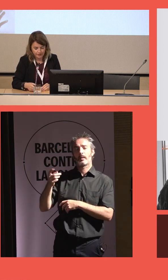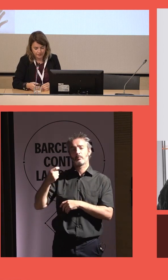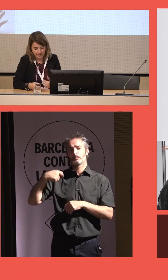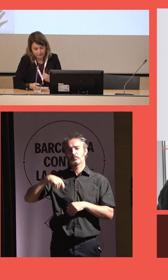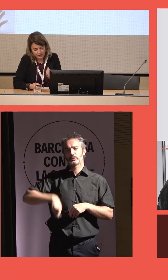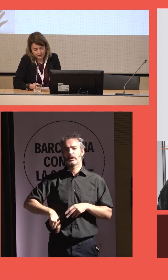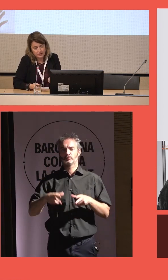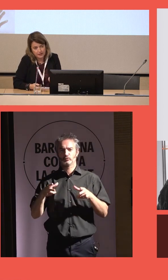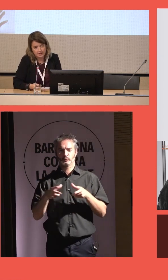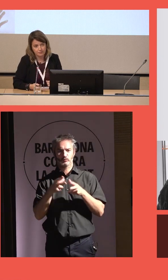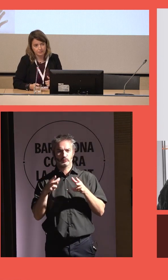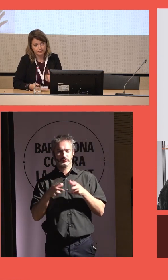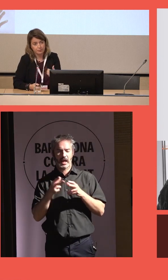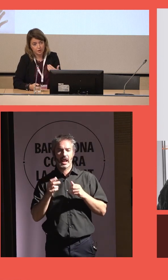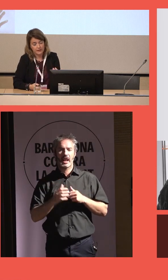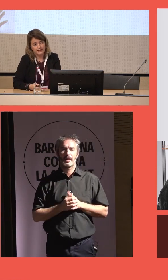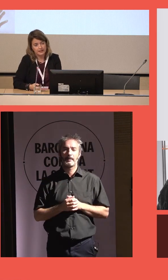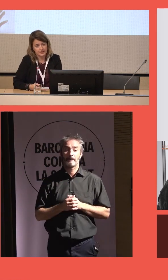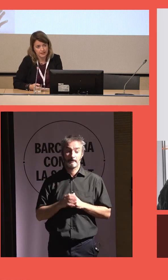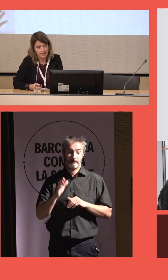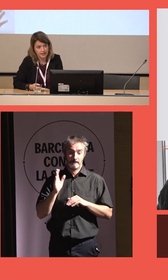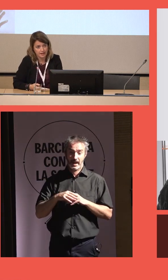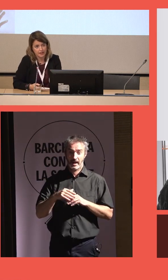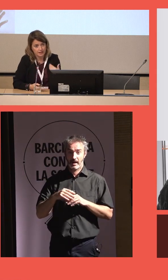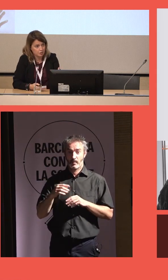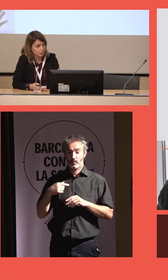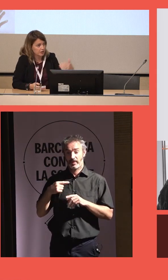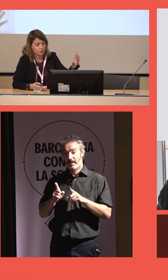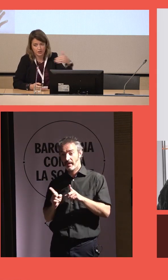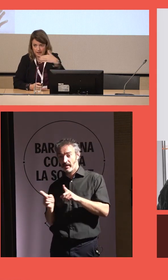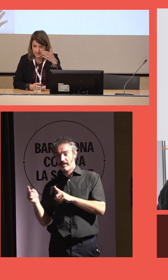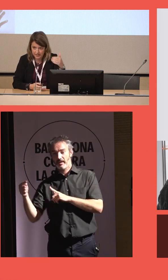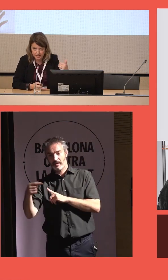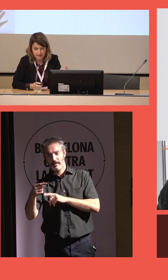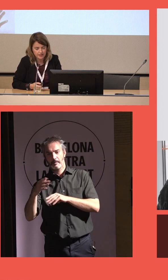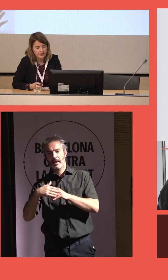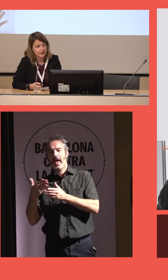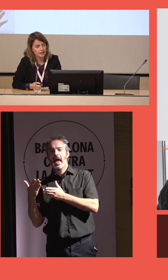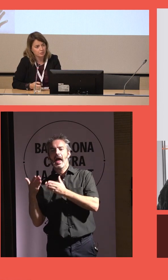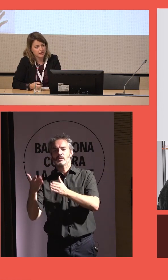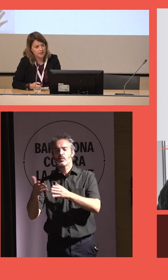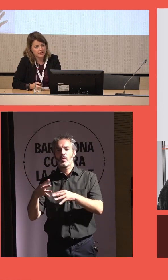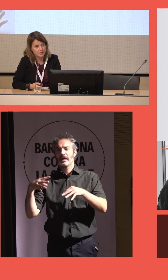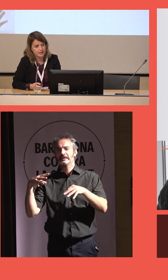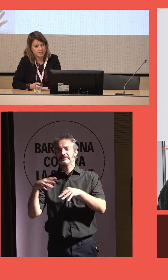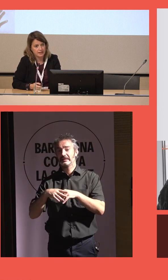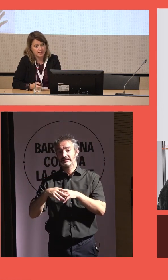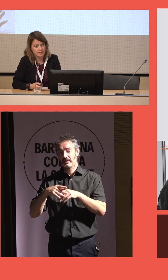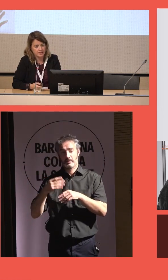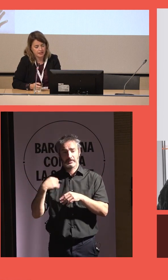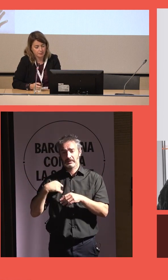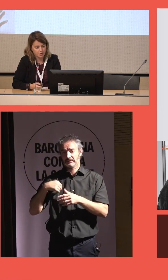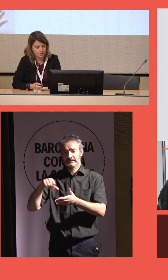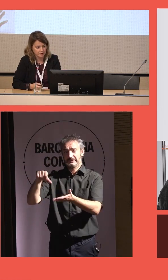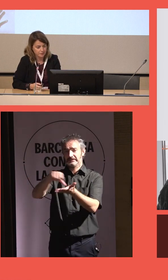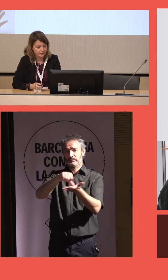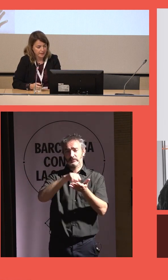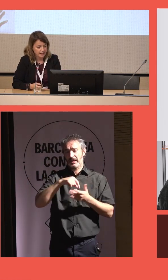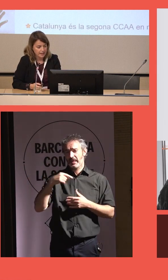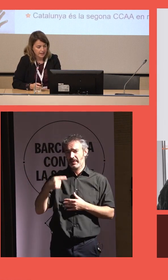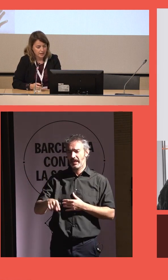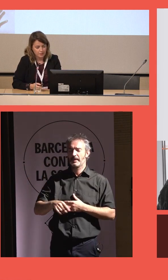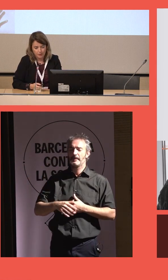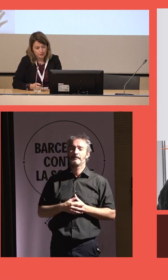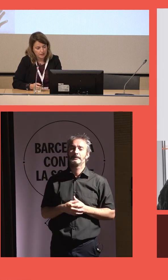per tenir possibilitat d'accedir a les ajudes a totes les xarxes que els municipis hi posen